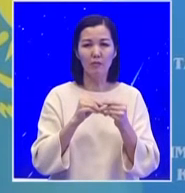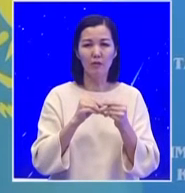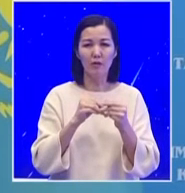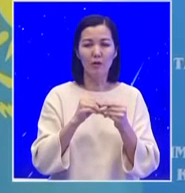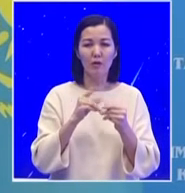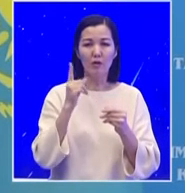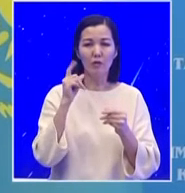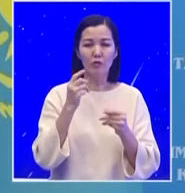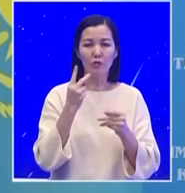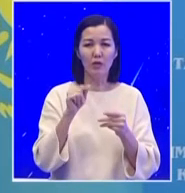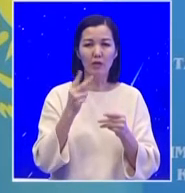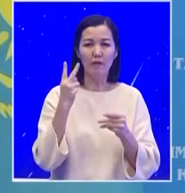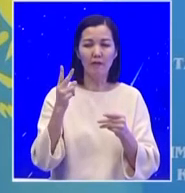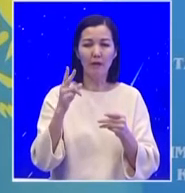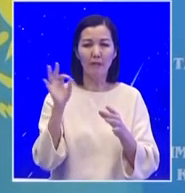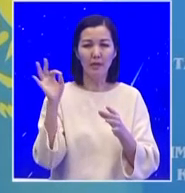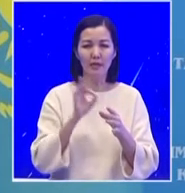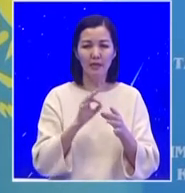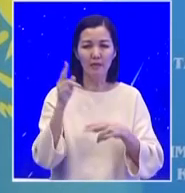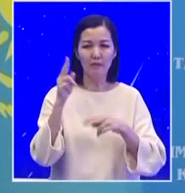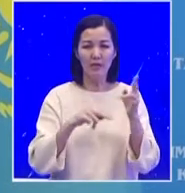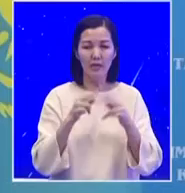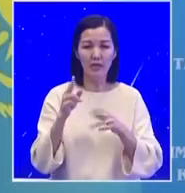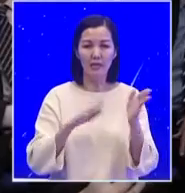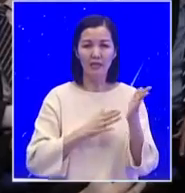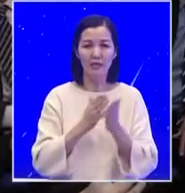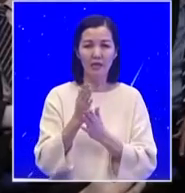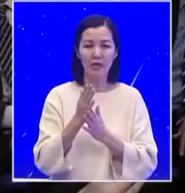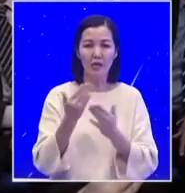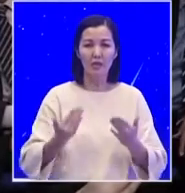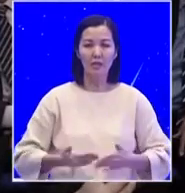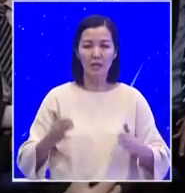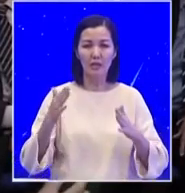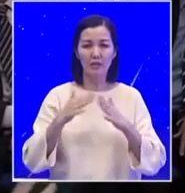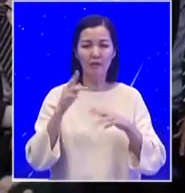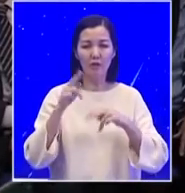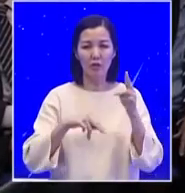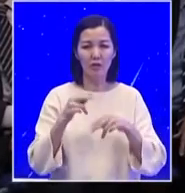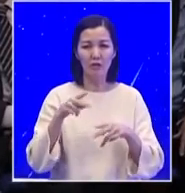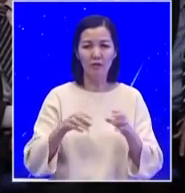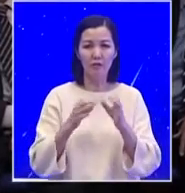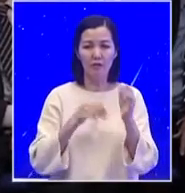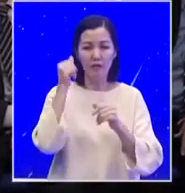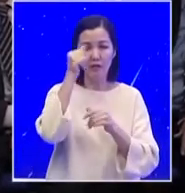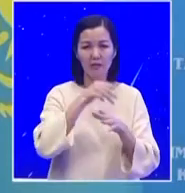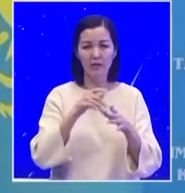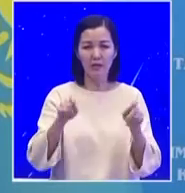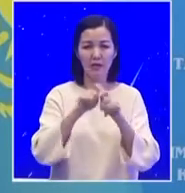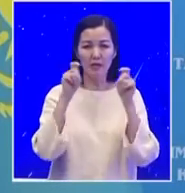102%. Основным показателем развития строительства является строительство жилья. В 2019 году введено в